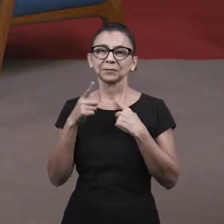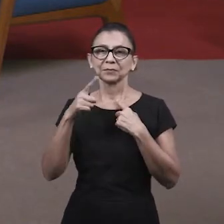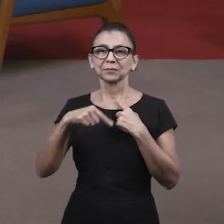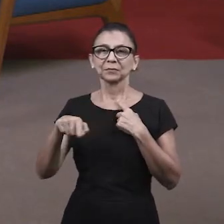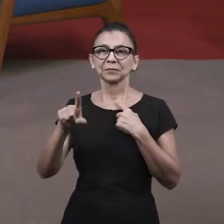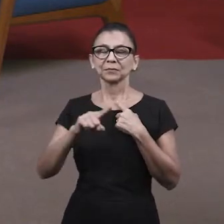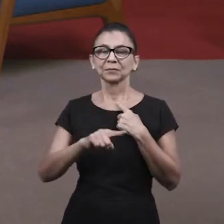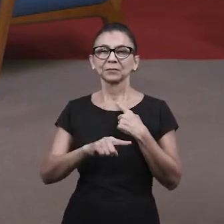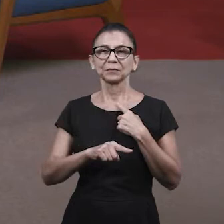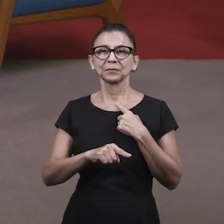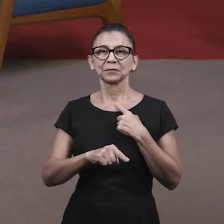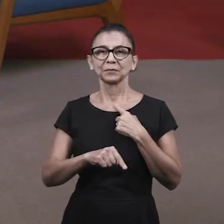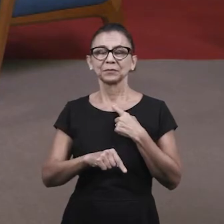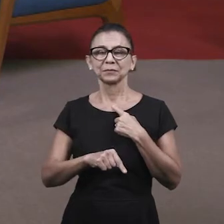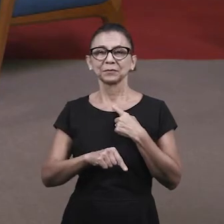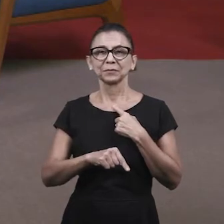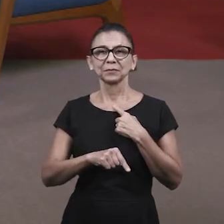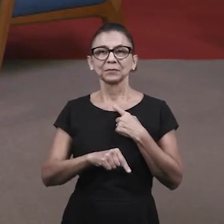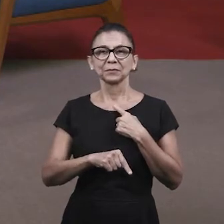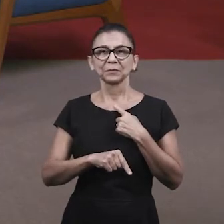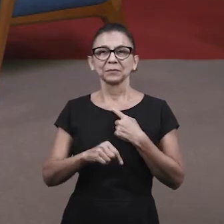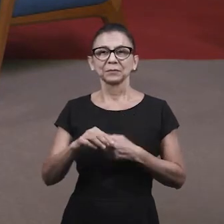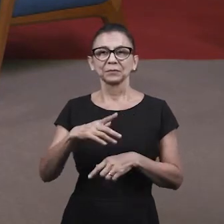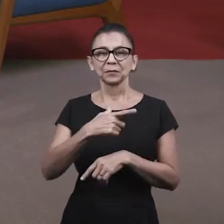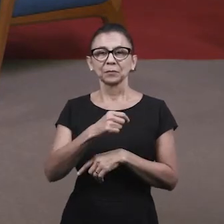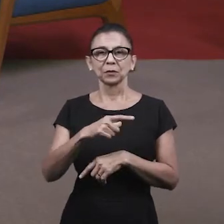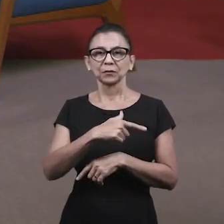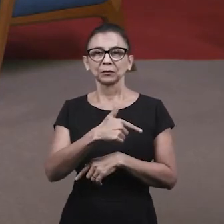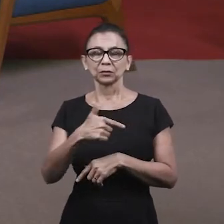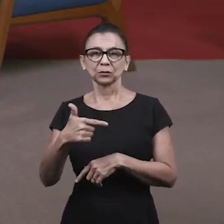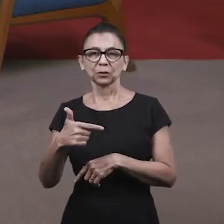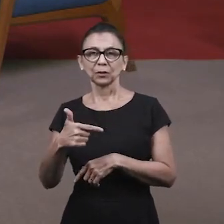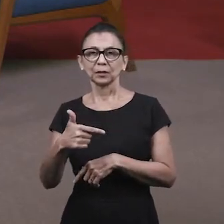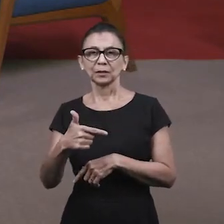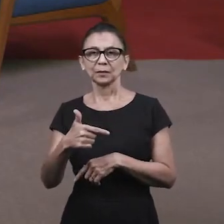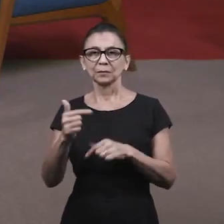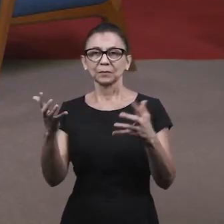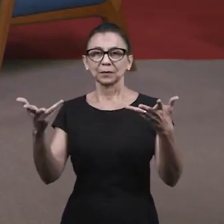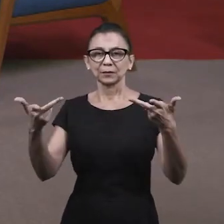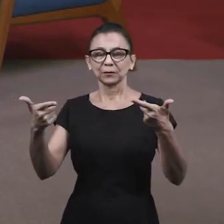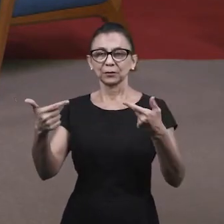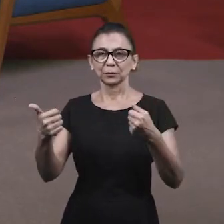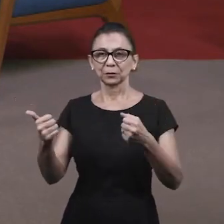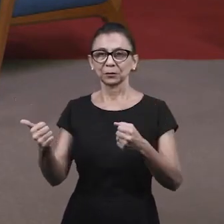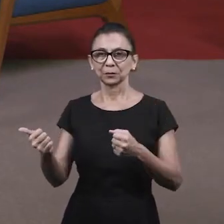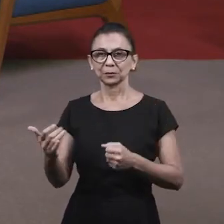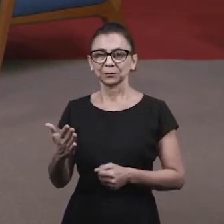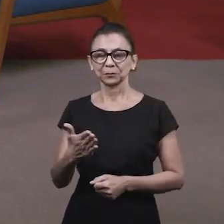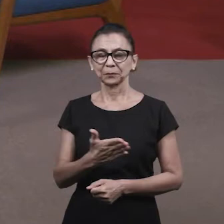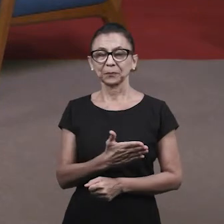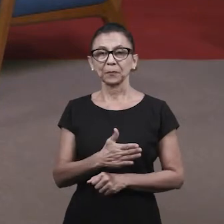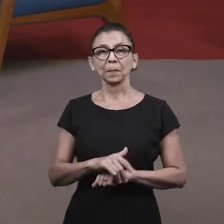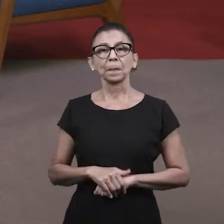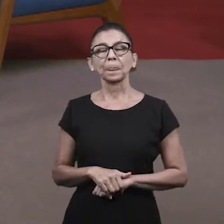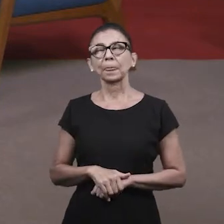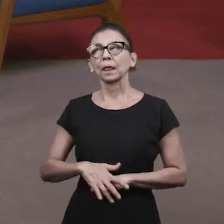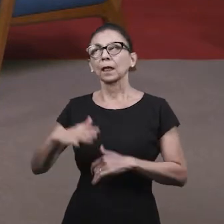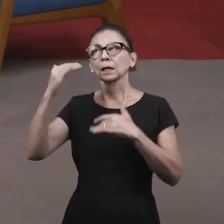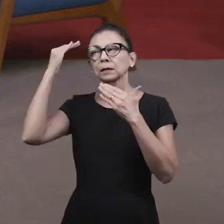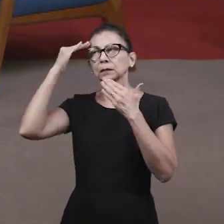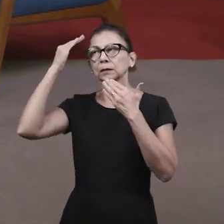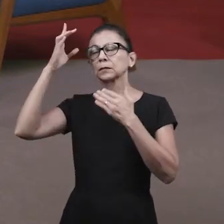pour cette programmation, pour sa gloire, être un instrument d'édification,